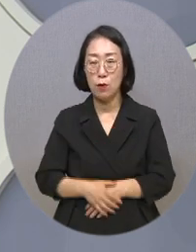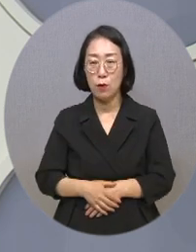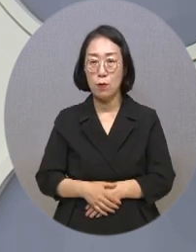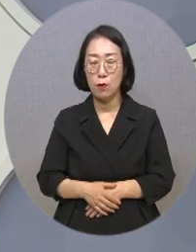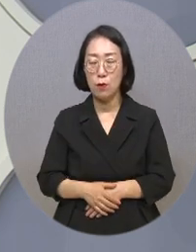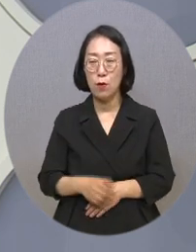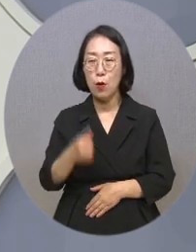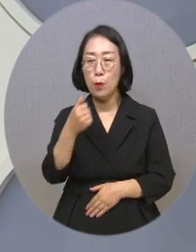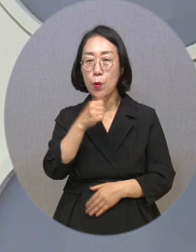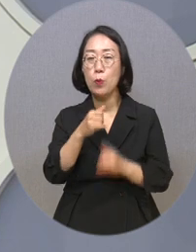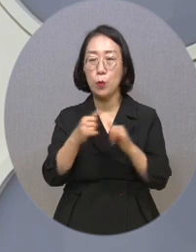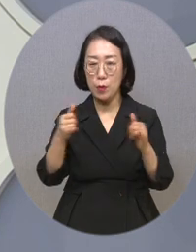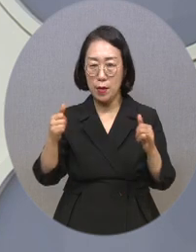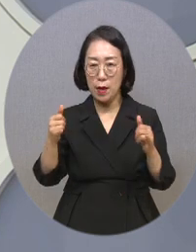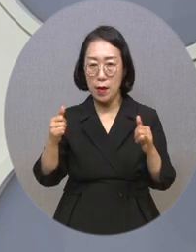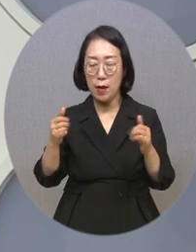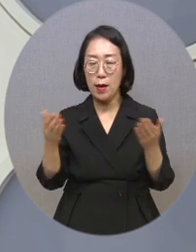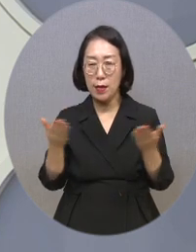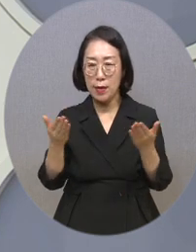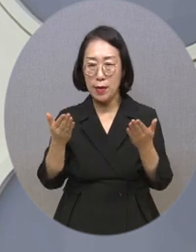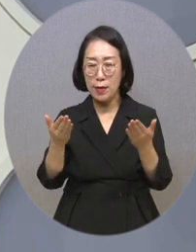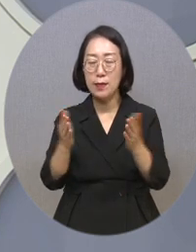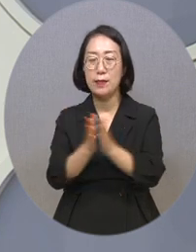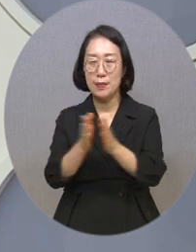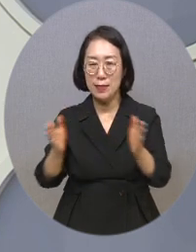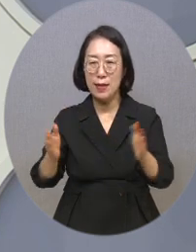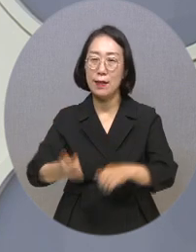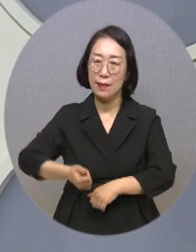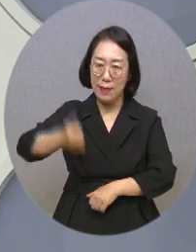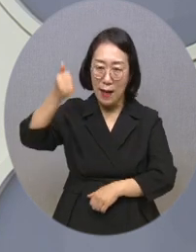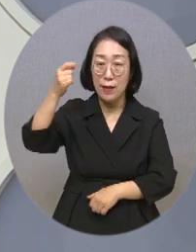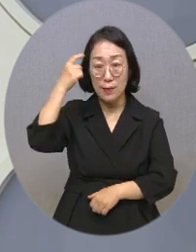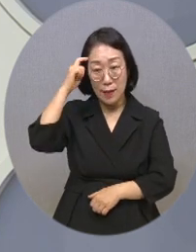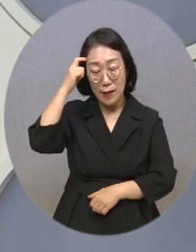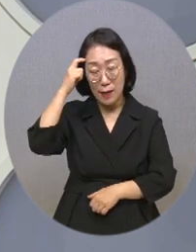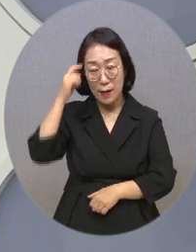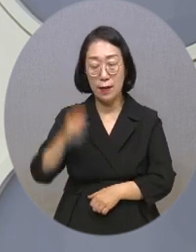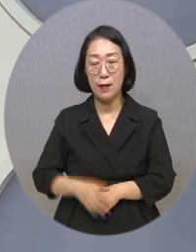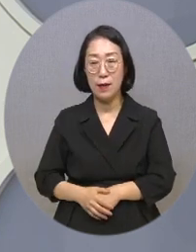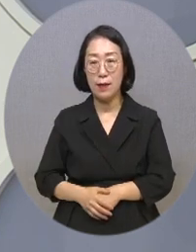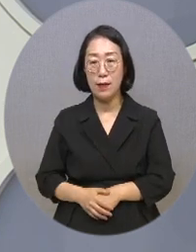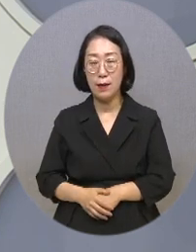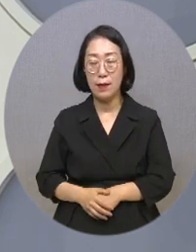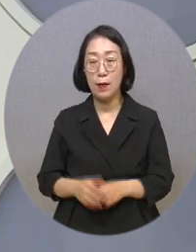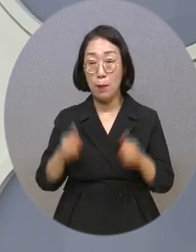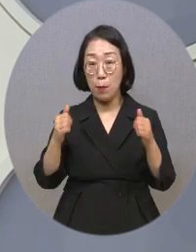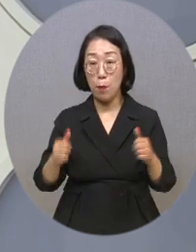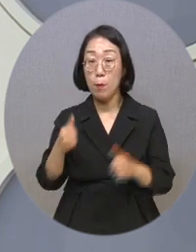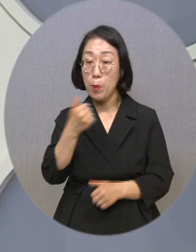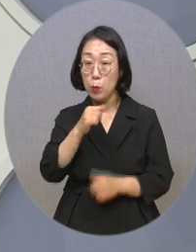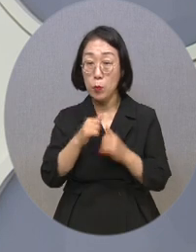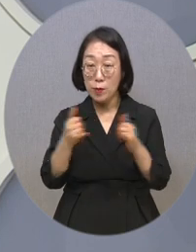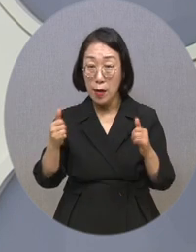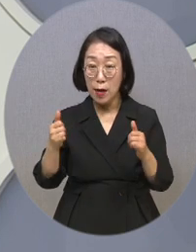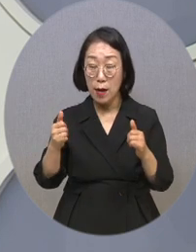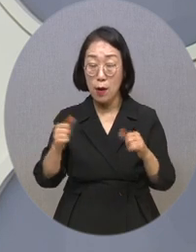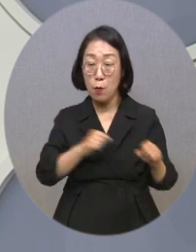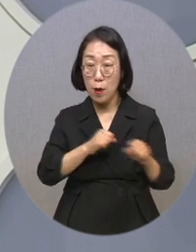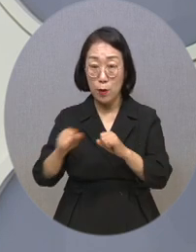게 맞지 않을까 그런 생각이 든 거죠. 그래서 이제 변호사에서 저 활발하게 하는 도중에